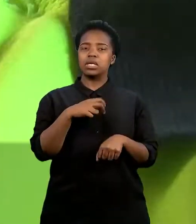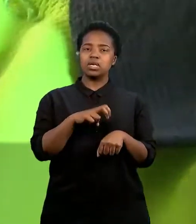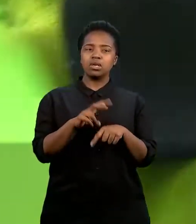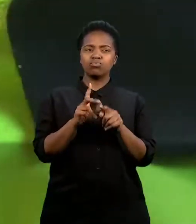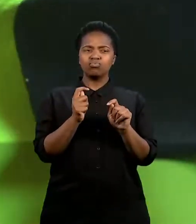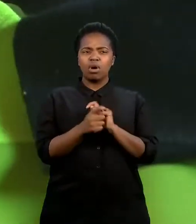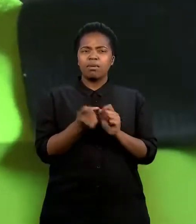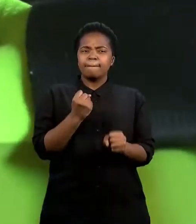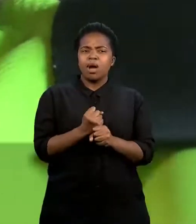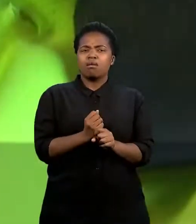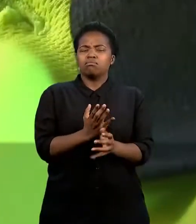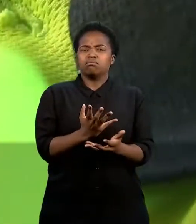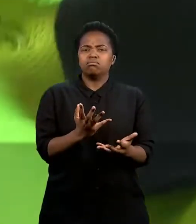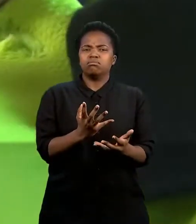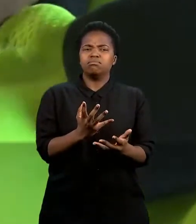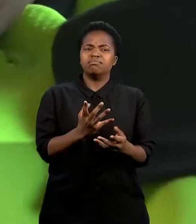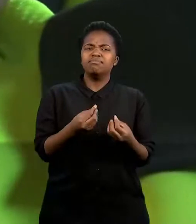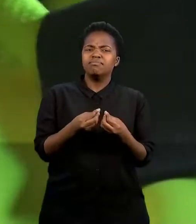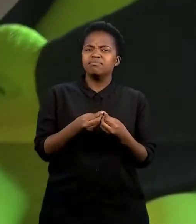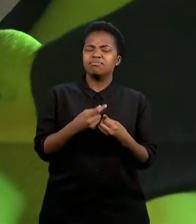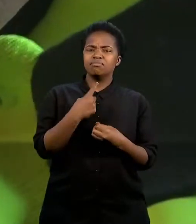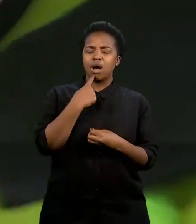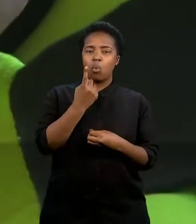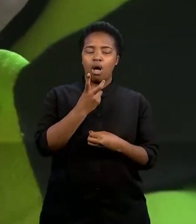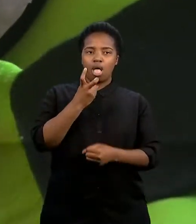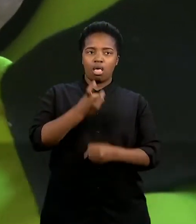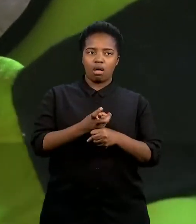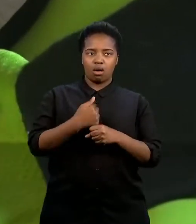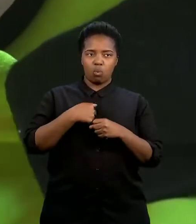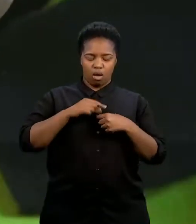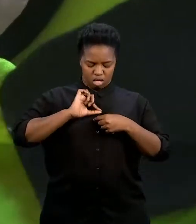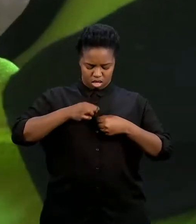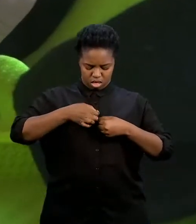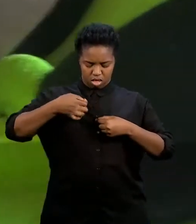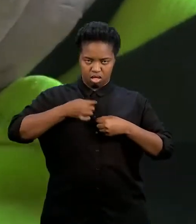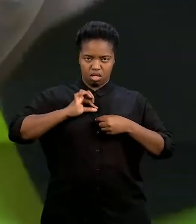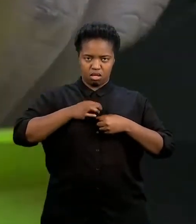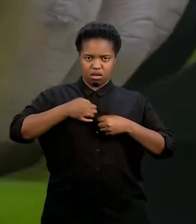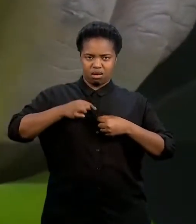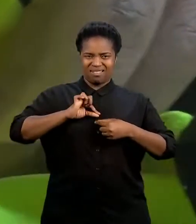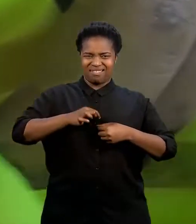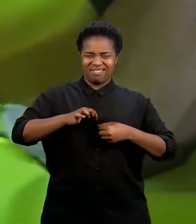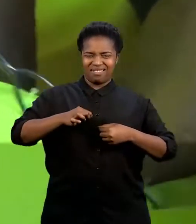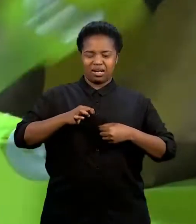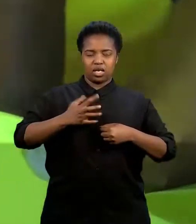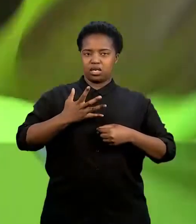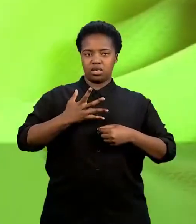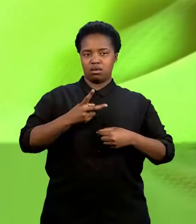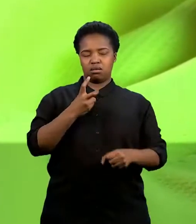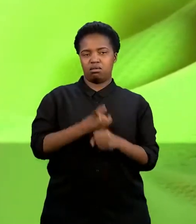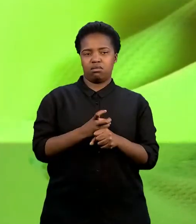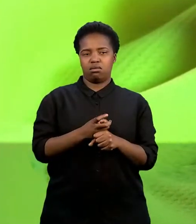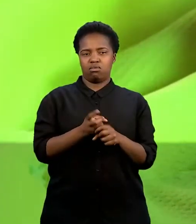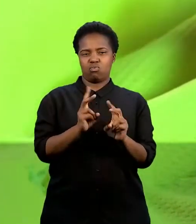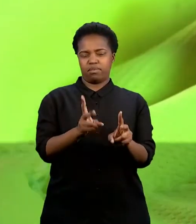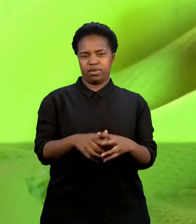Vir ons gestremde mense, dink ek, daar moet 'n aanpassing gedoen word as jy iets gaan koop of aankoop by 'n plek, want ons sukkel